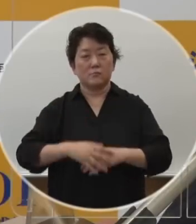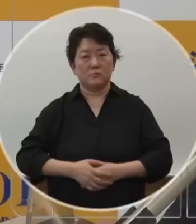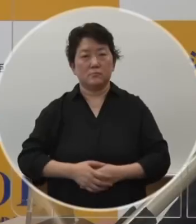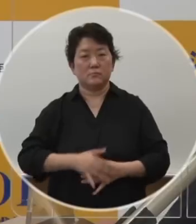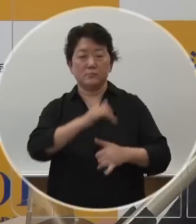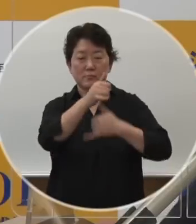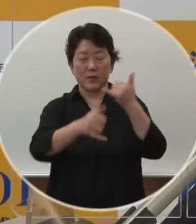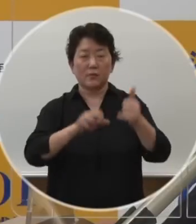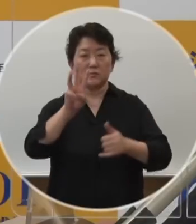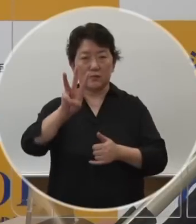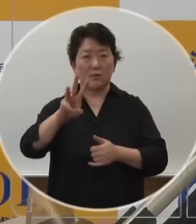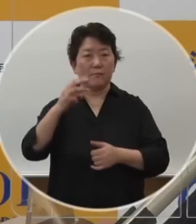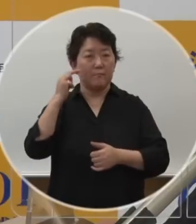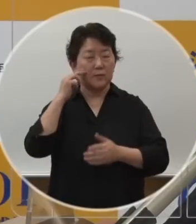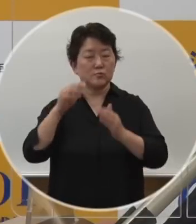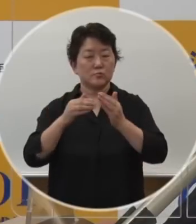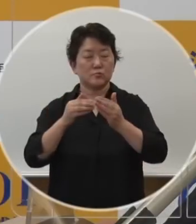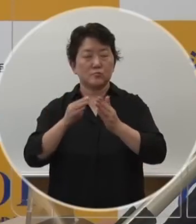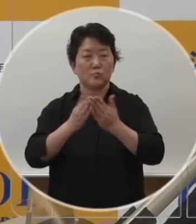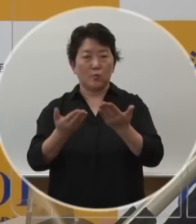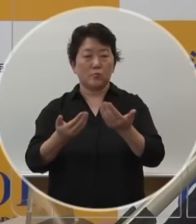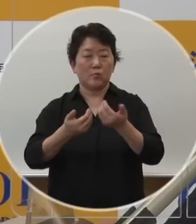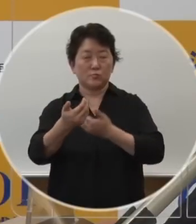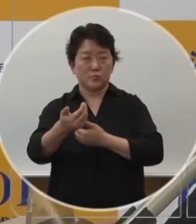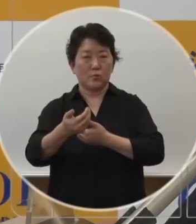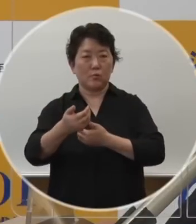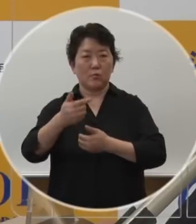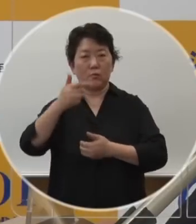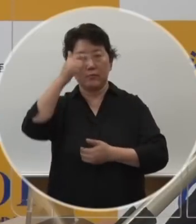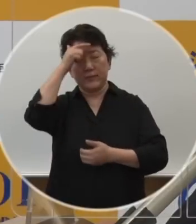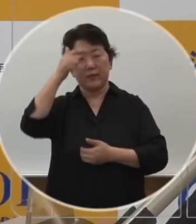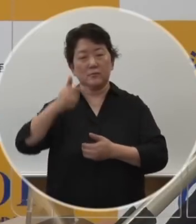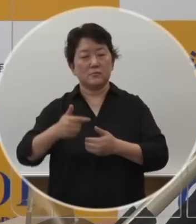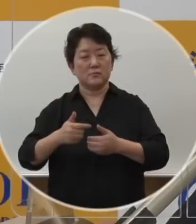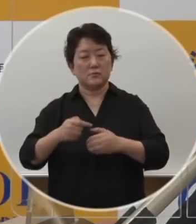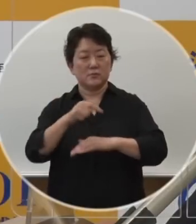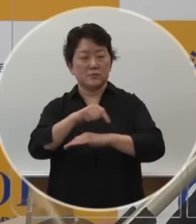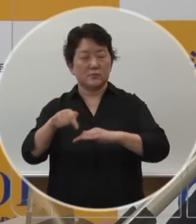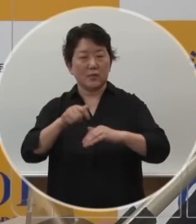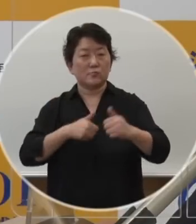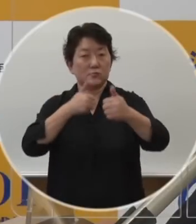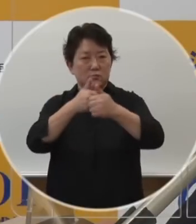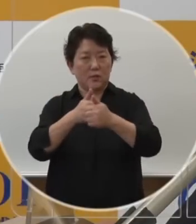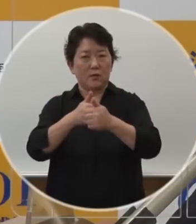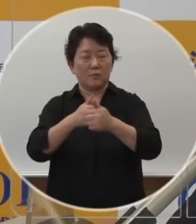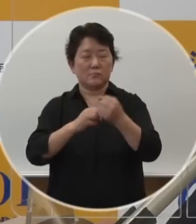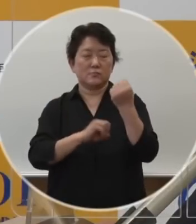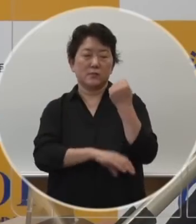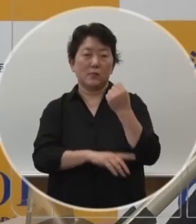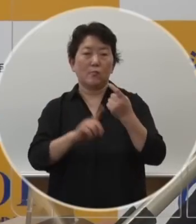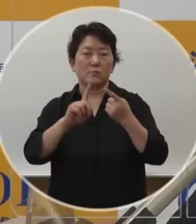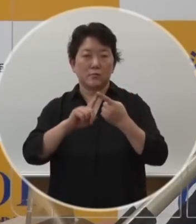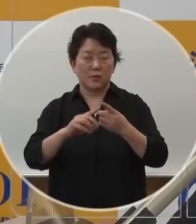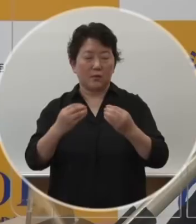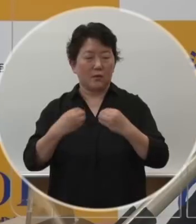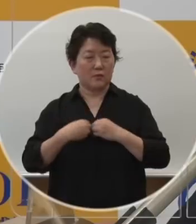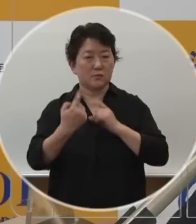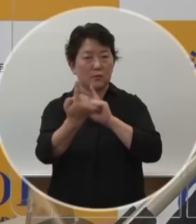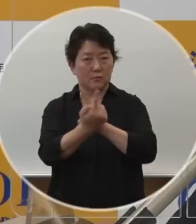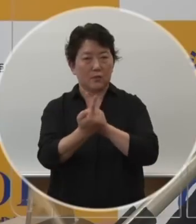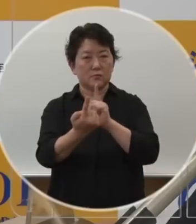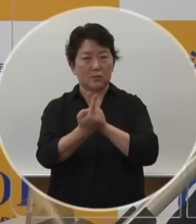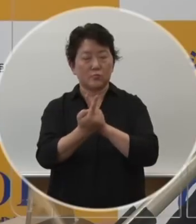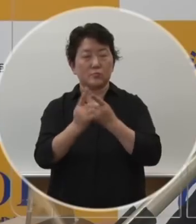第3回松本町大作戦についてでございます。こちらも基本的な感染対策に加